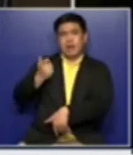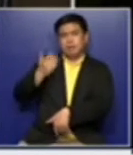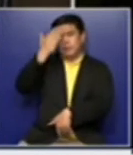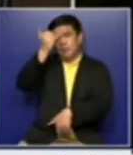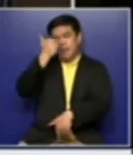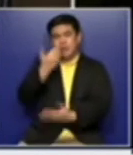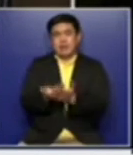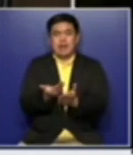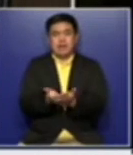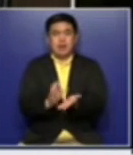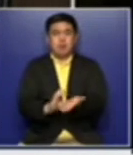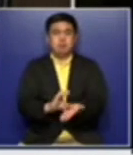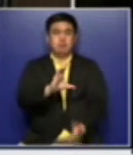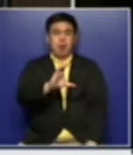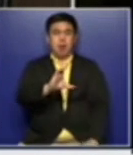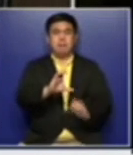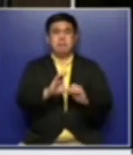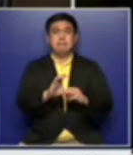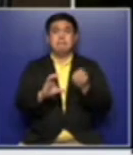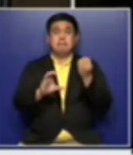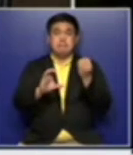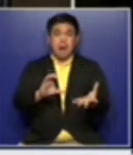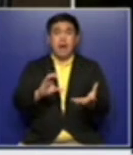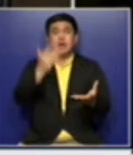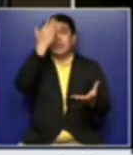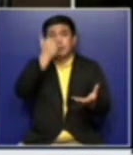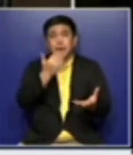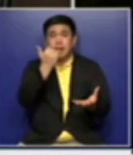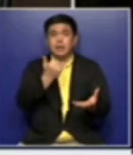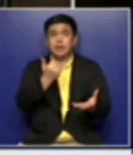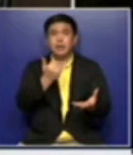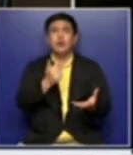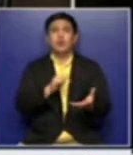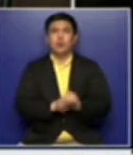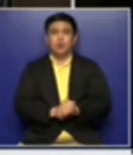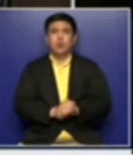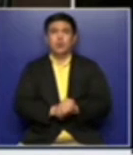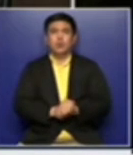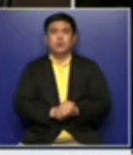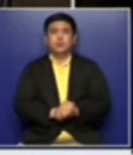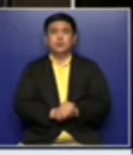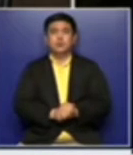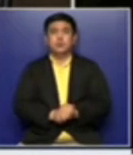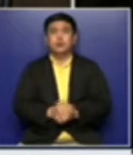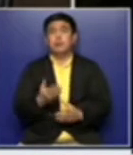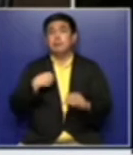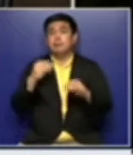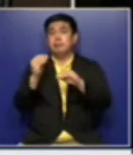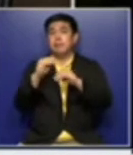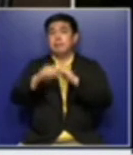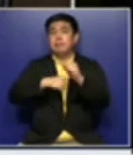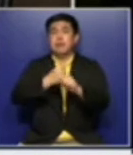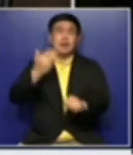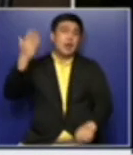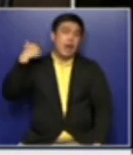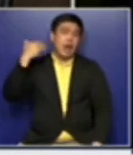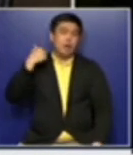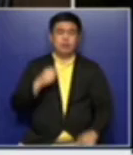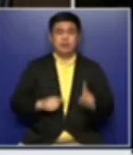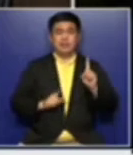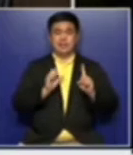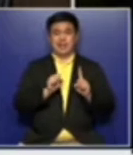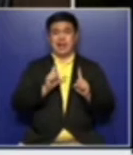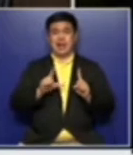องตั้งงบประมาณจำนวนมากมายเช่นนี้เพิ่มขึ้นจากปีที่แล้ว 100,000 ล้านบา